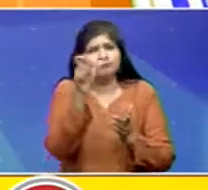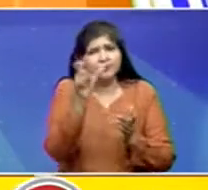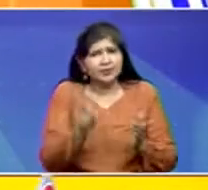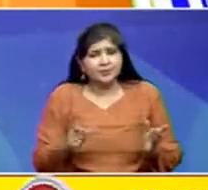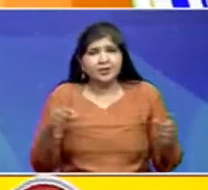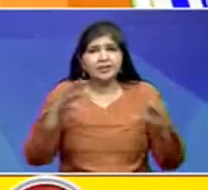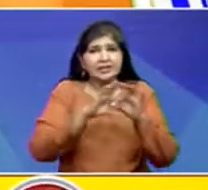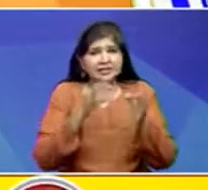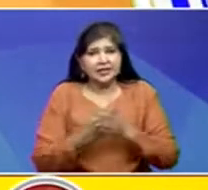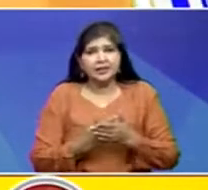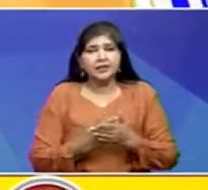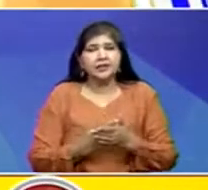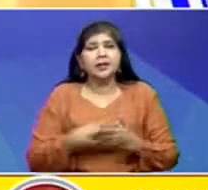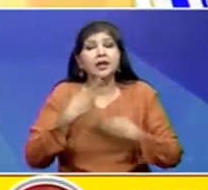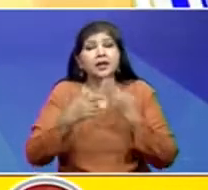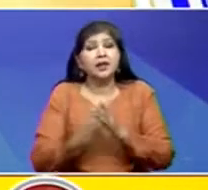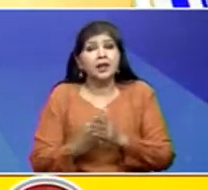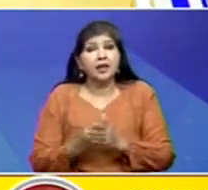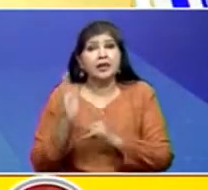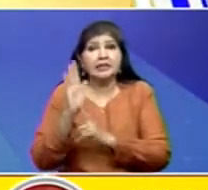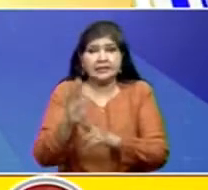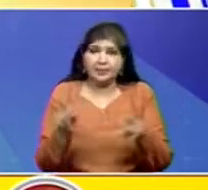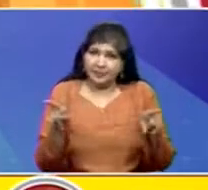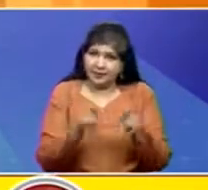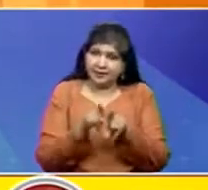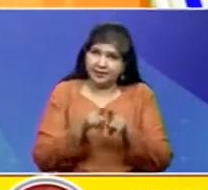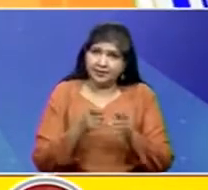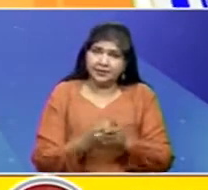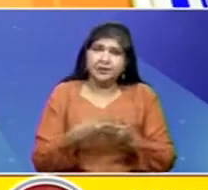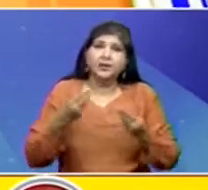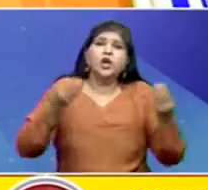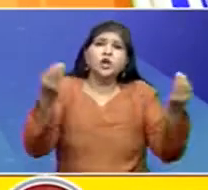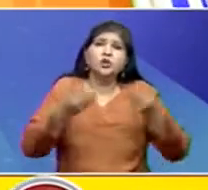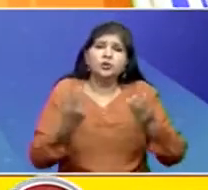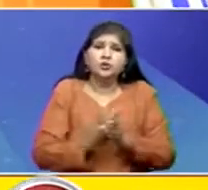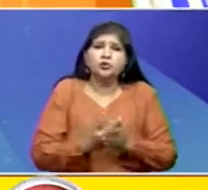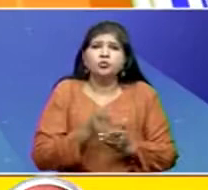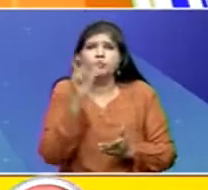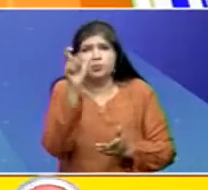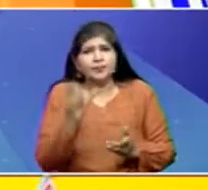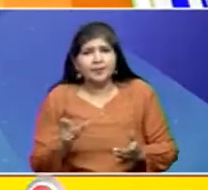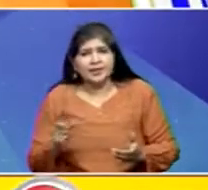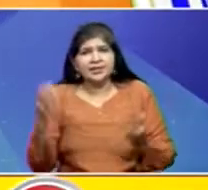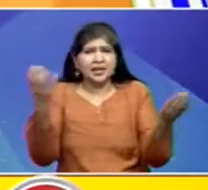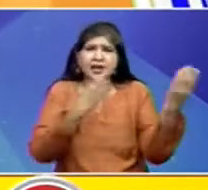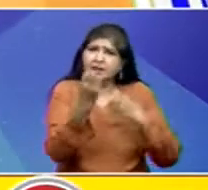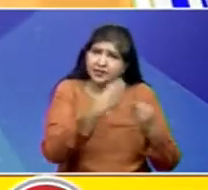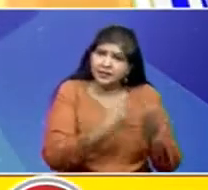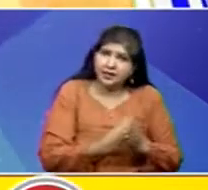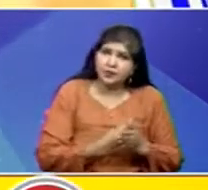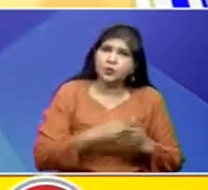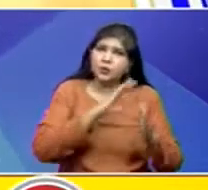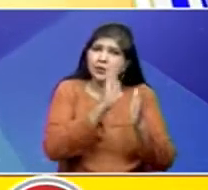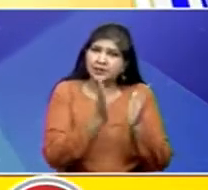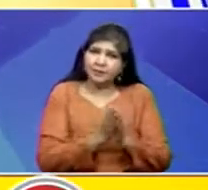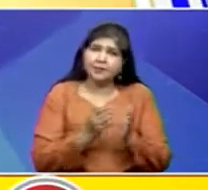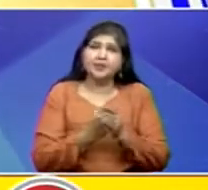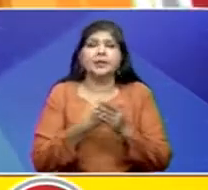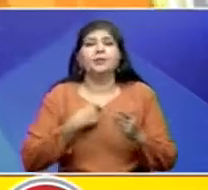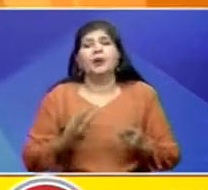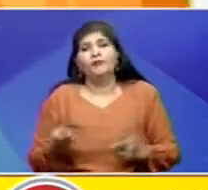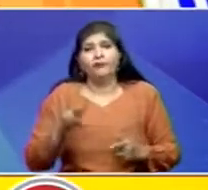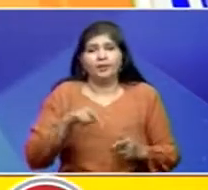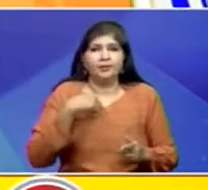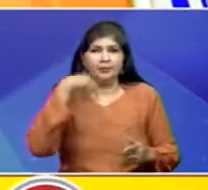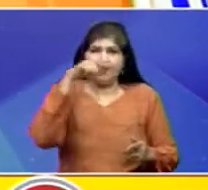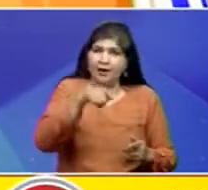नए प्रेरक उधारनों के साथ नए नए संदेशों को समेटे हुए एक बार फिर मैं